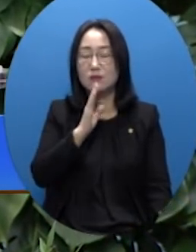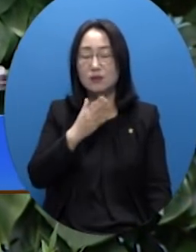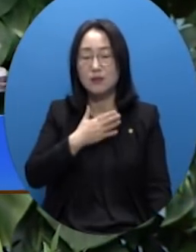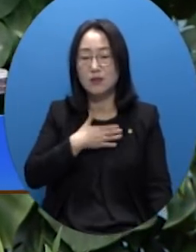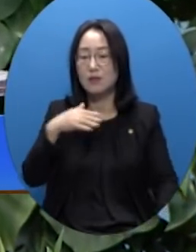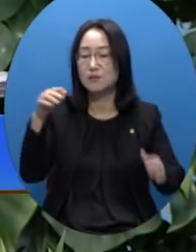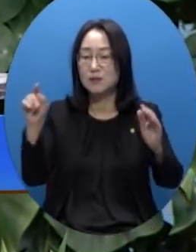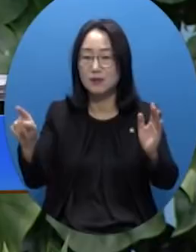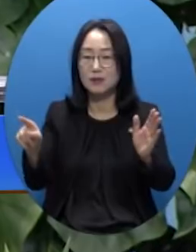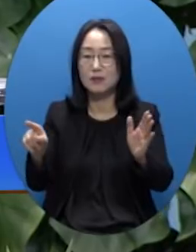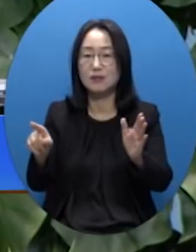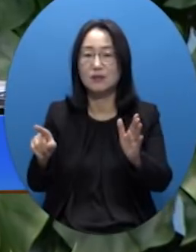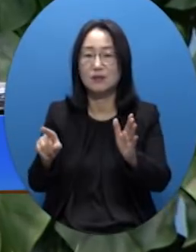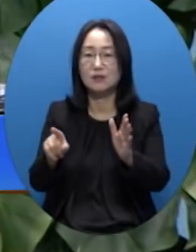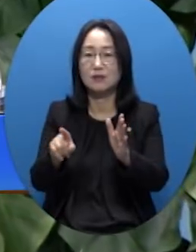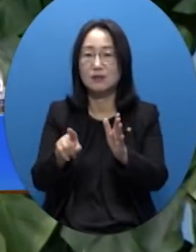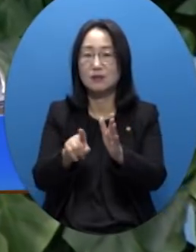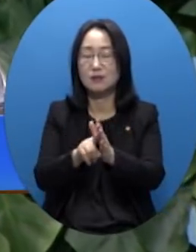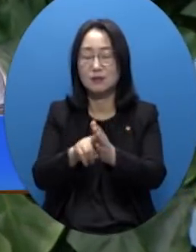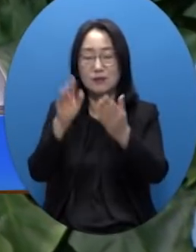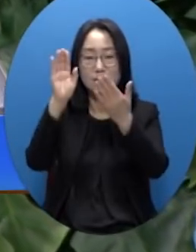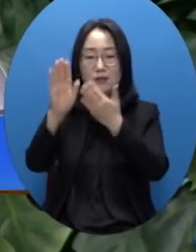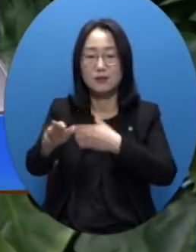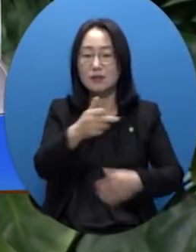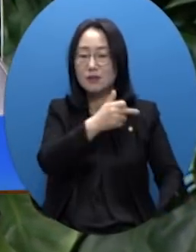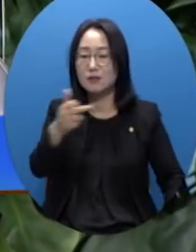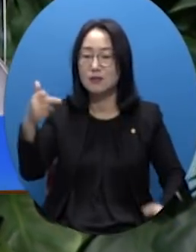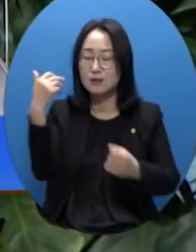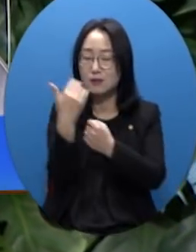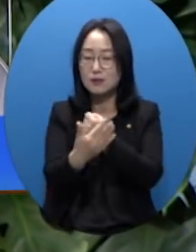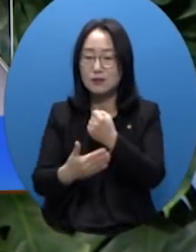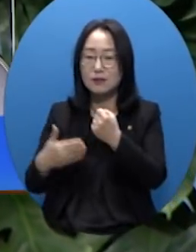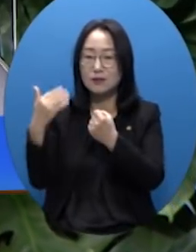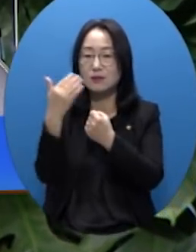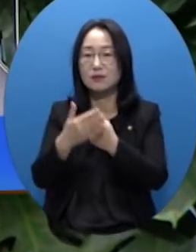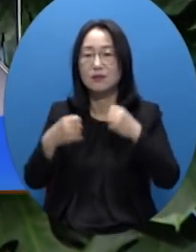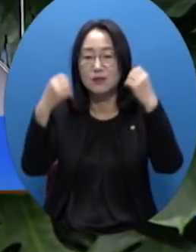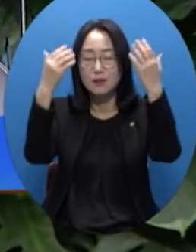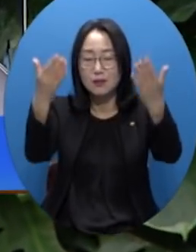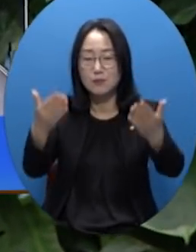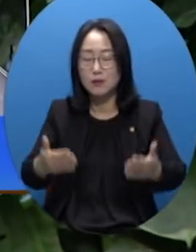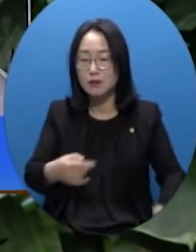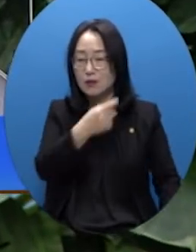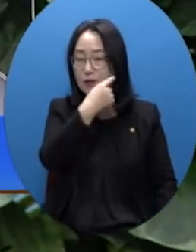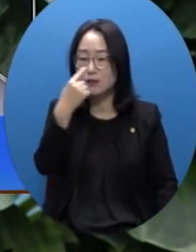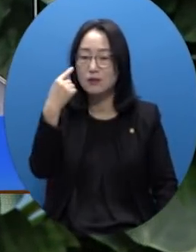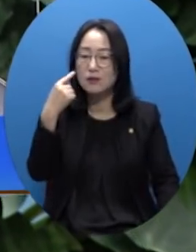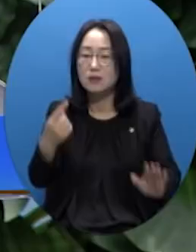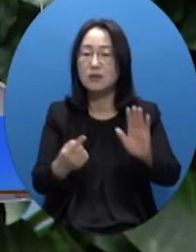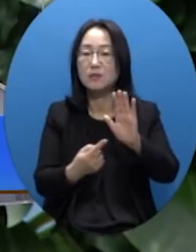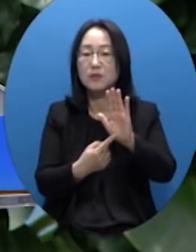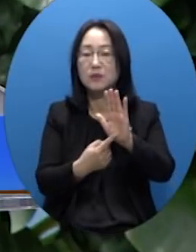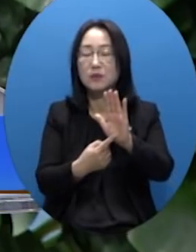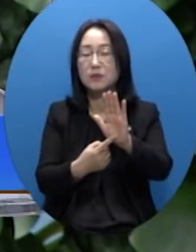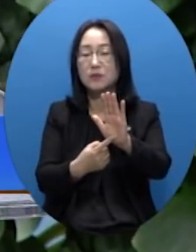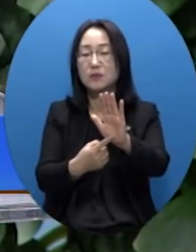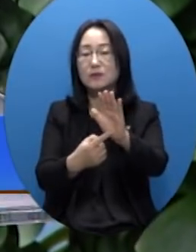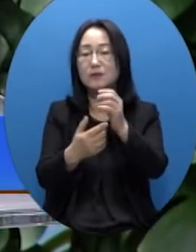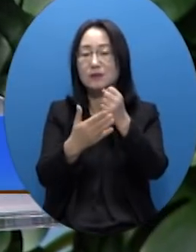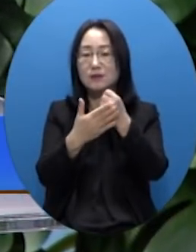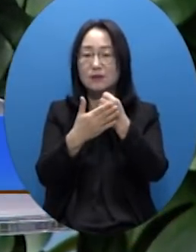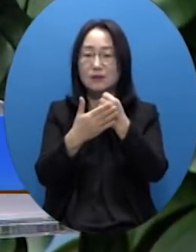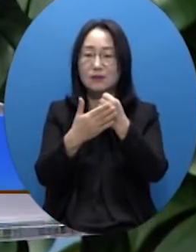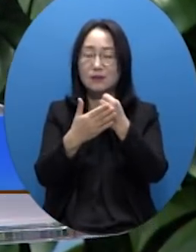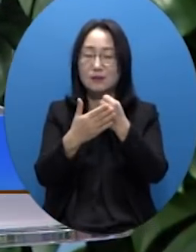정연아 외 게으른 에 자 자 그들을 봐 아들 *